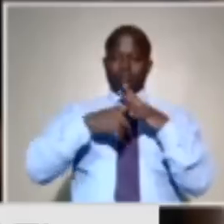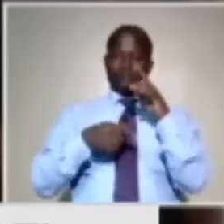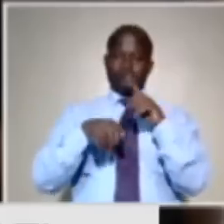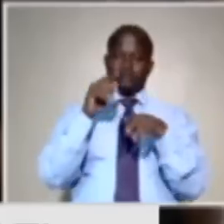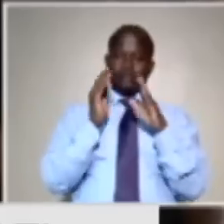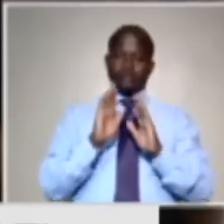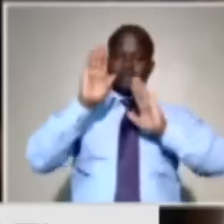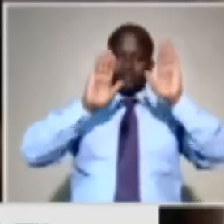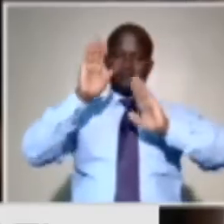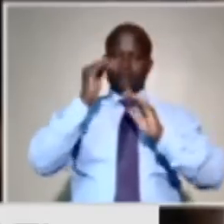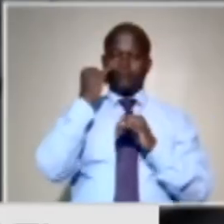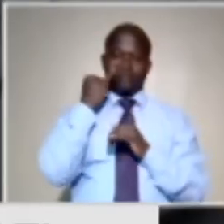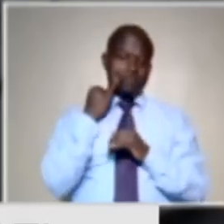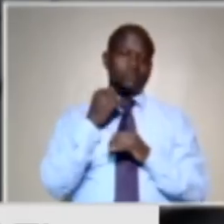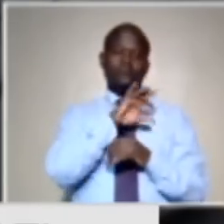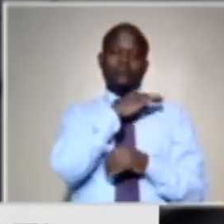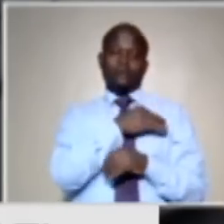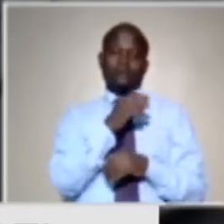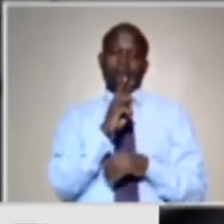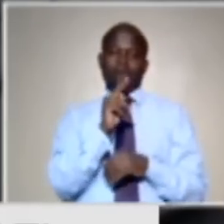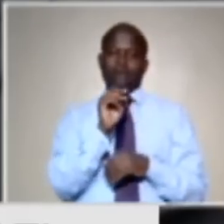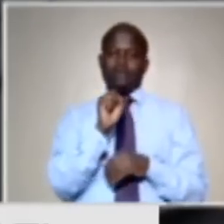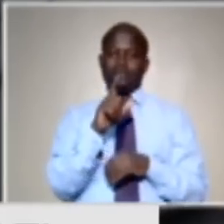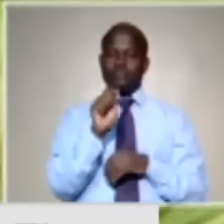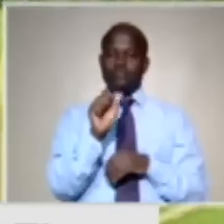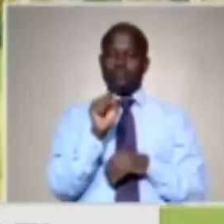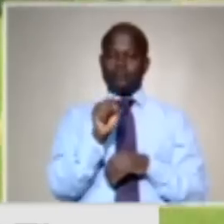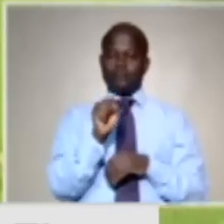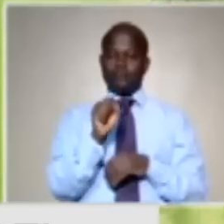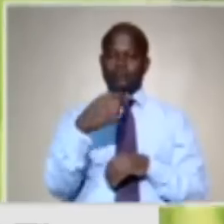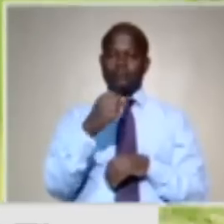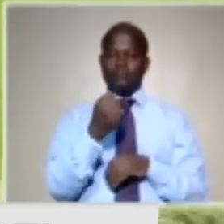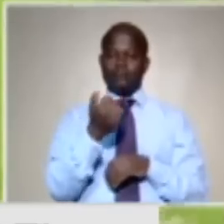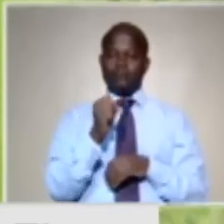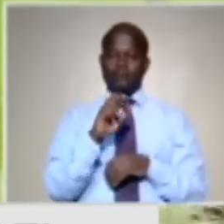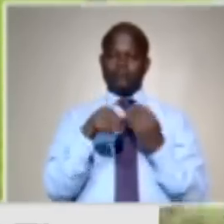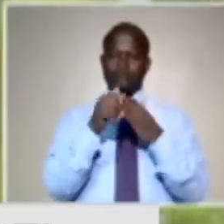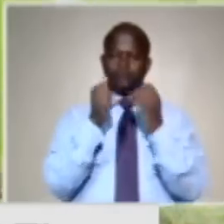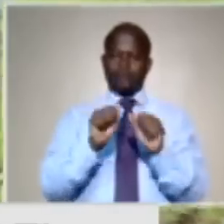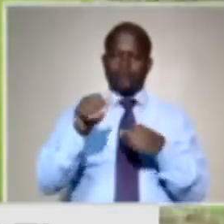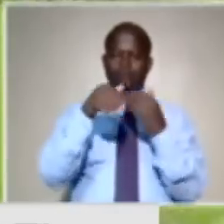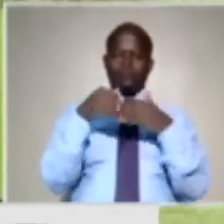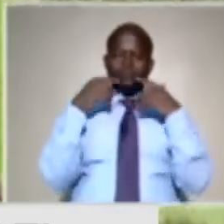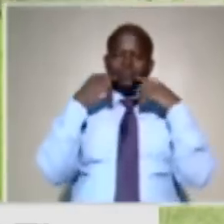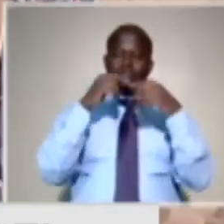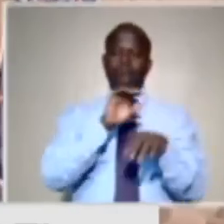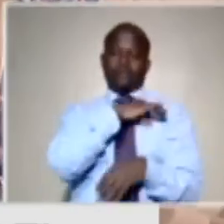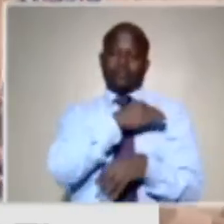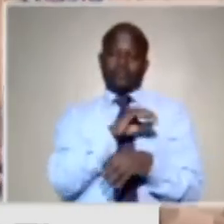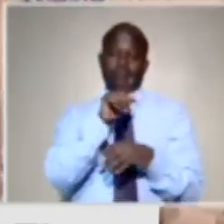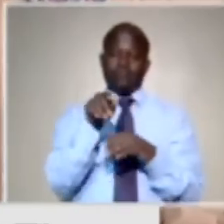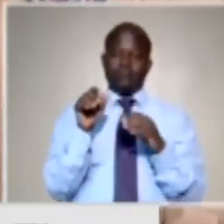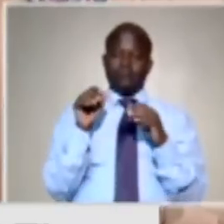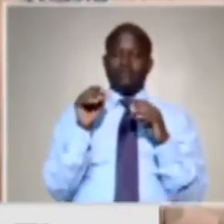ruhare rukomeye rwa Padiri Wenceslas Munyeshyaka. Gasasira Jean Maurice numwe mu barokokeye kuri Sainte Famille aravuga ko Padiri Munyeshyaka